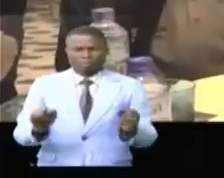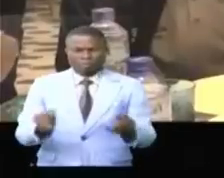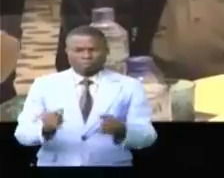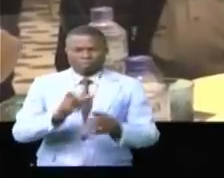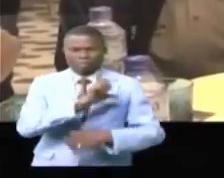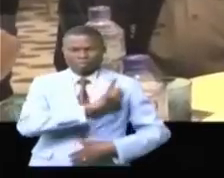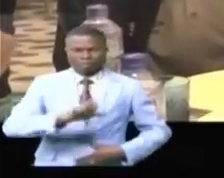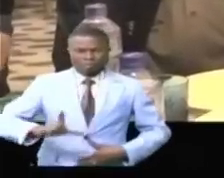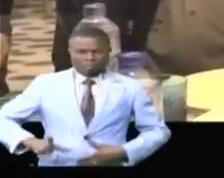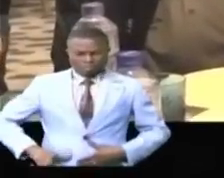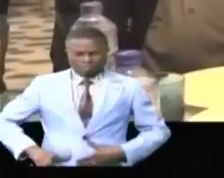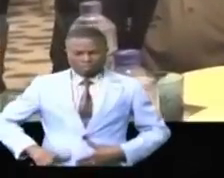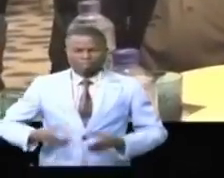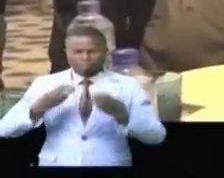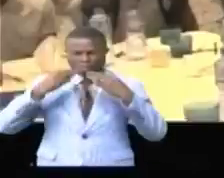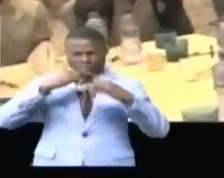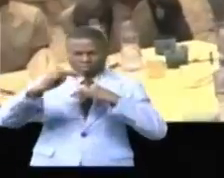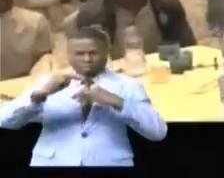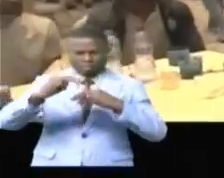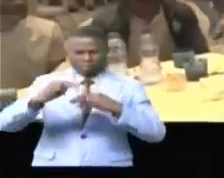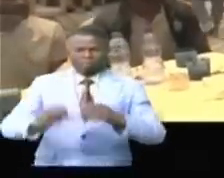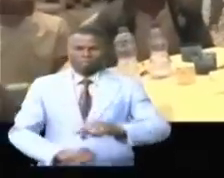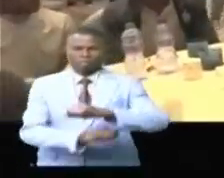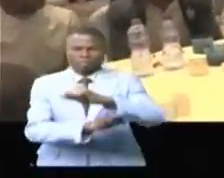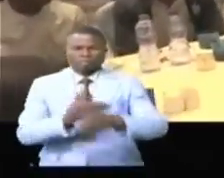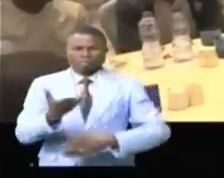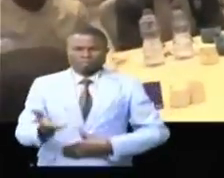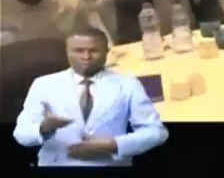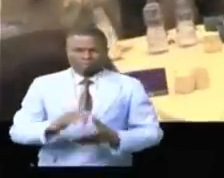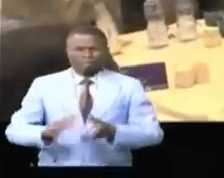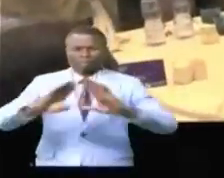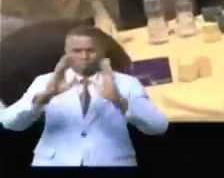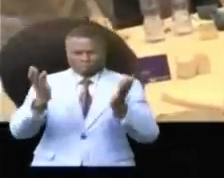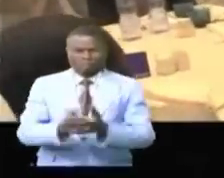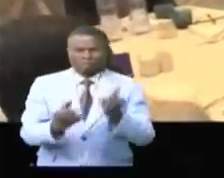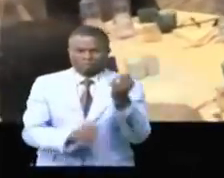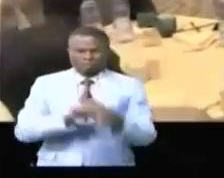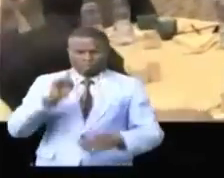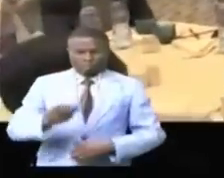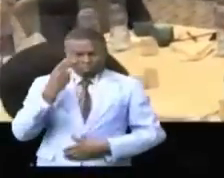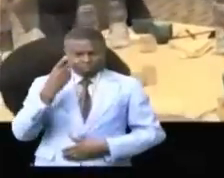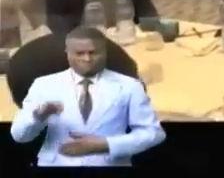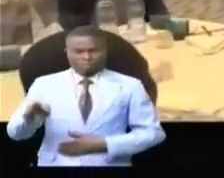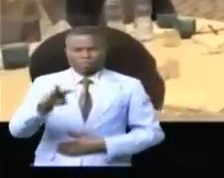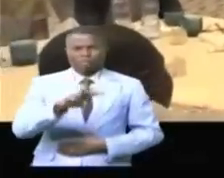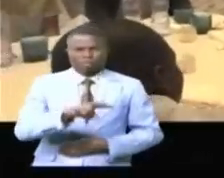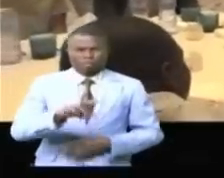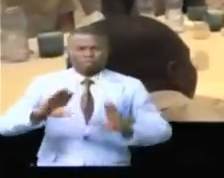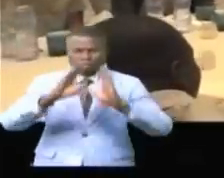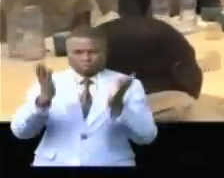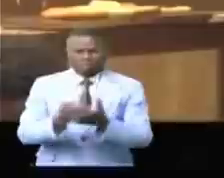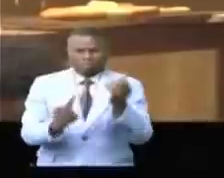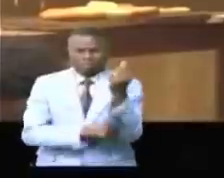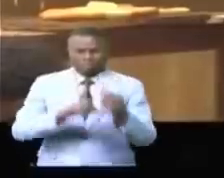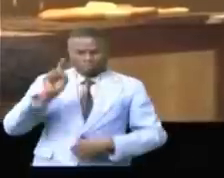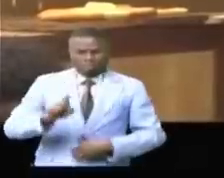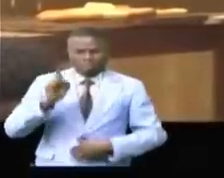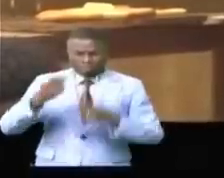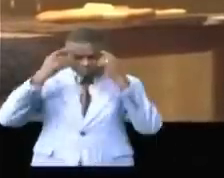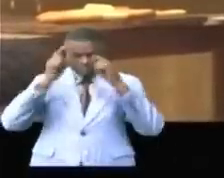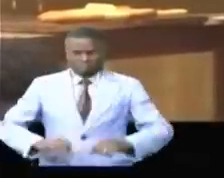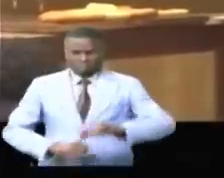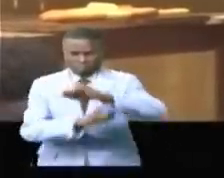Léopards pour transmettre son message de soutien. Tout le monde veut vous voir. Tout le monde tient à